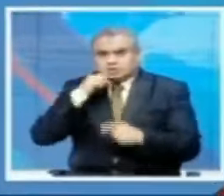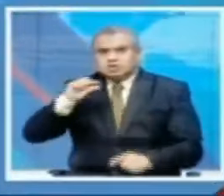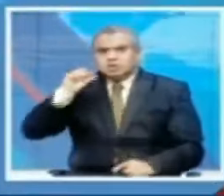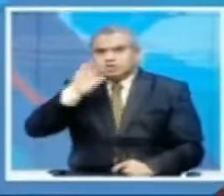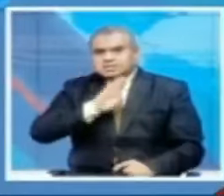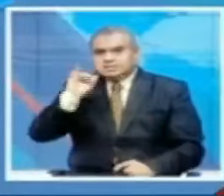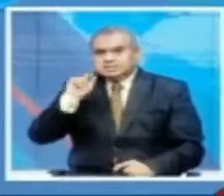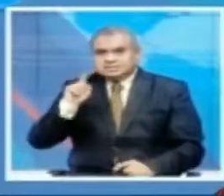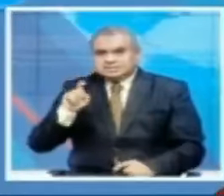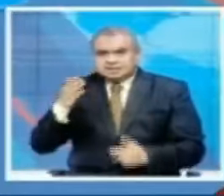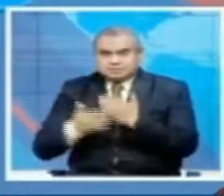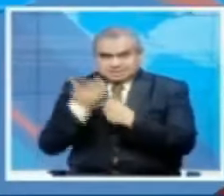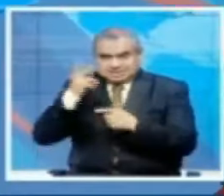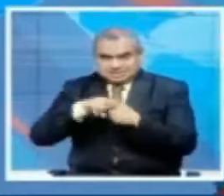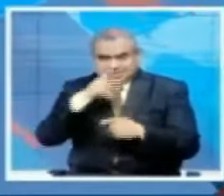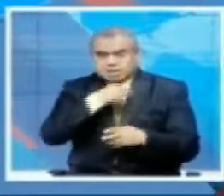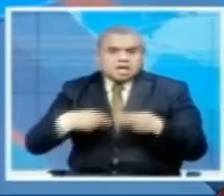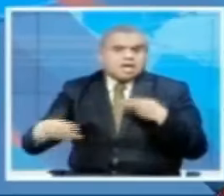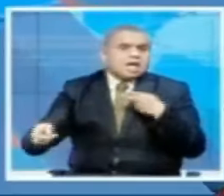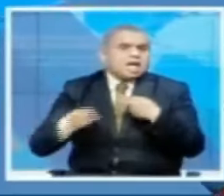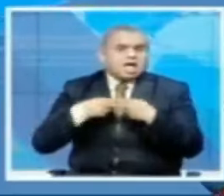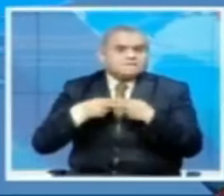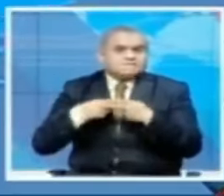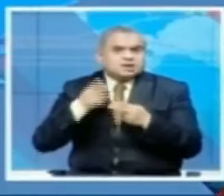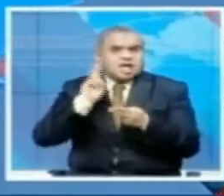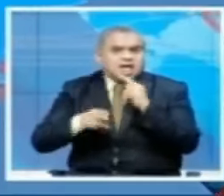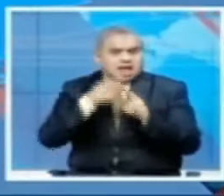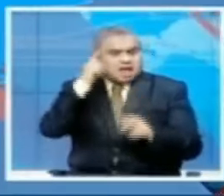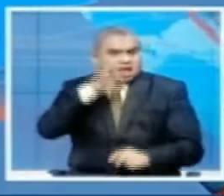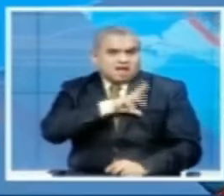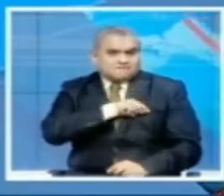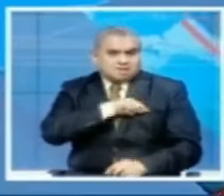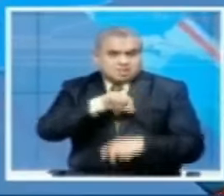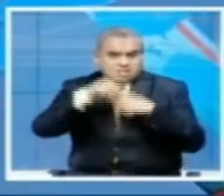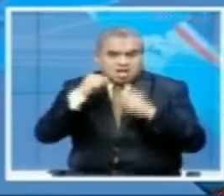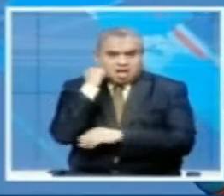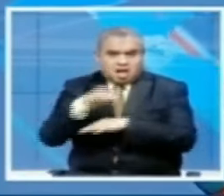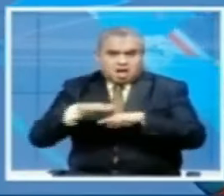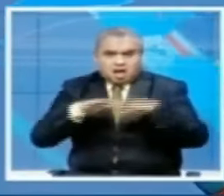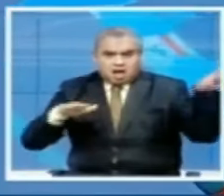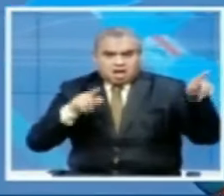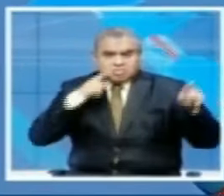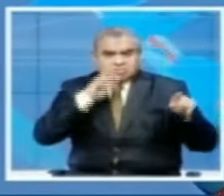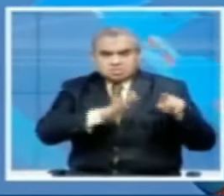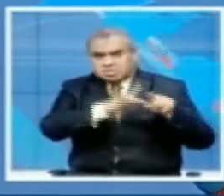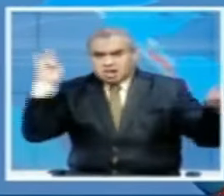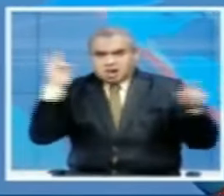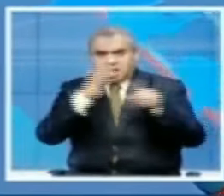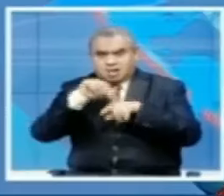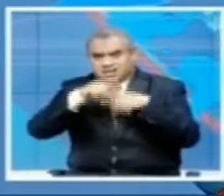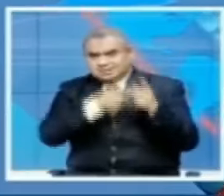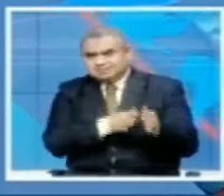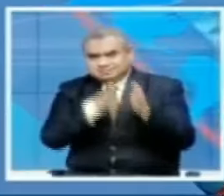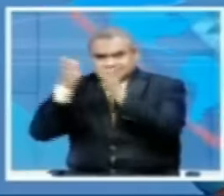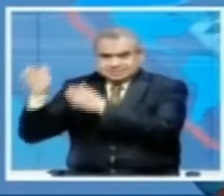السيسي يعني من جديد يؤكد رفض مصر القاطع لأي تهجير للفلسطينيين من أراضيهم إلى يعني سيناء،